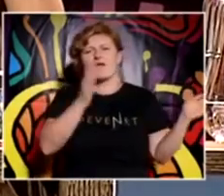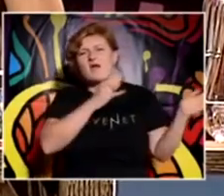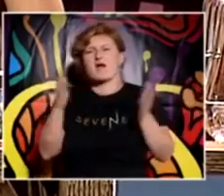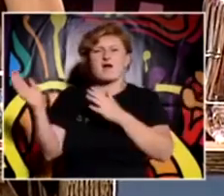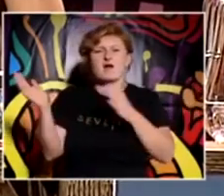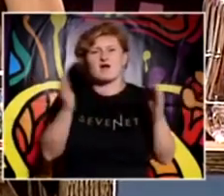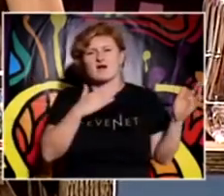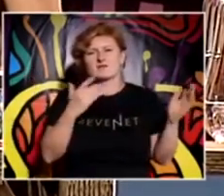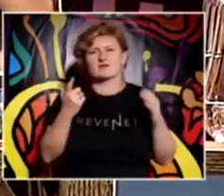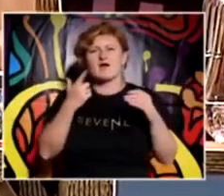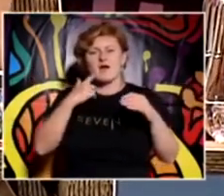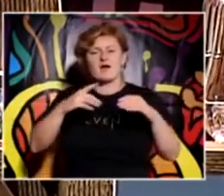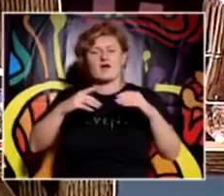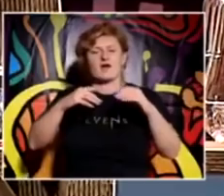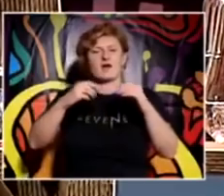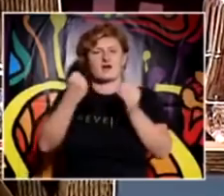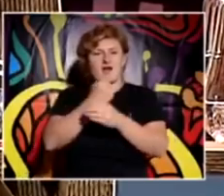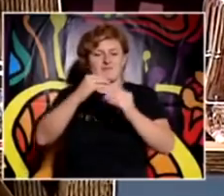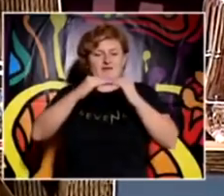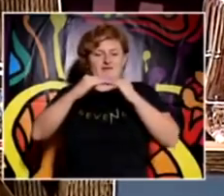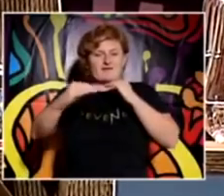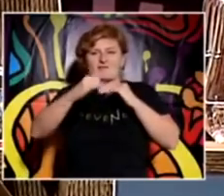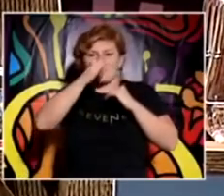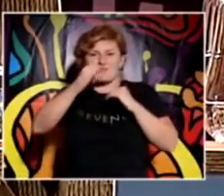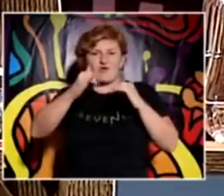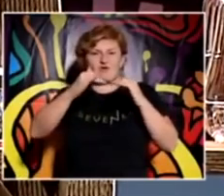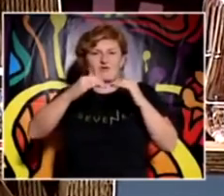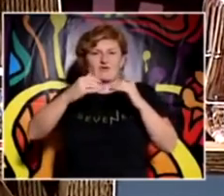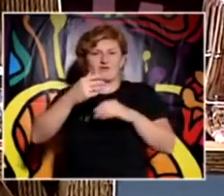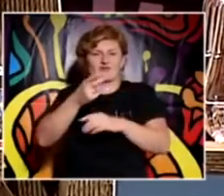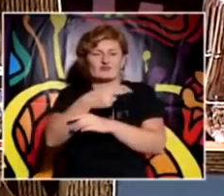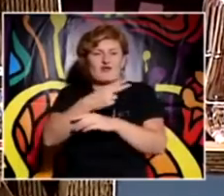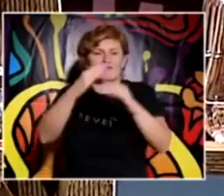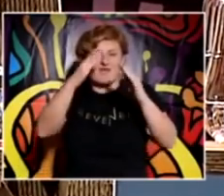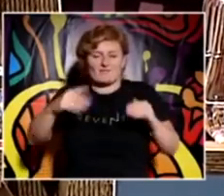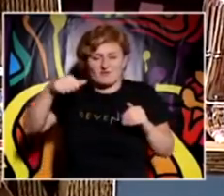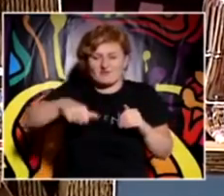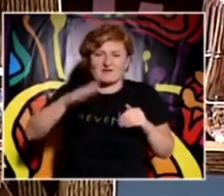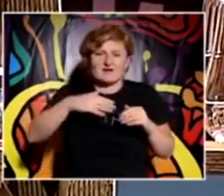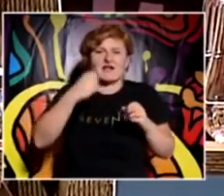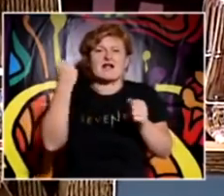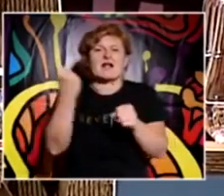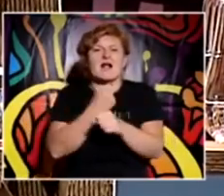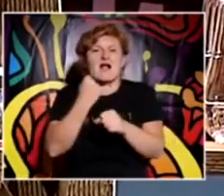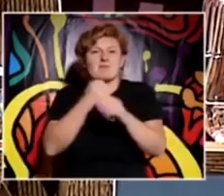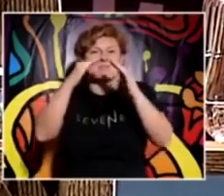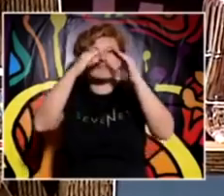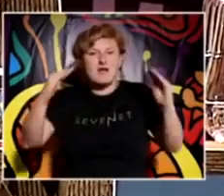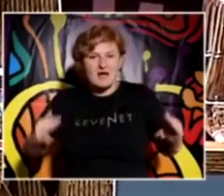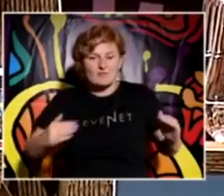a jako, że to jest półka skalna, to nie da się wbić śledzi, prawda? Więc nawrzucaliśmy kamieni do każdego rogu